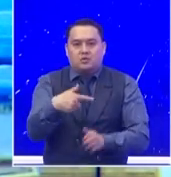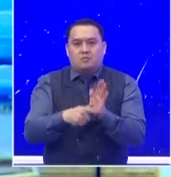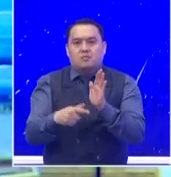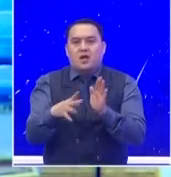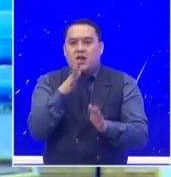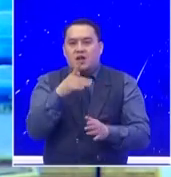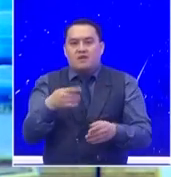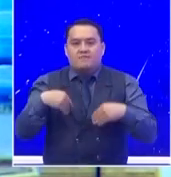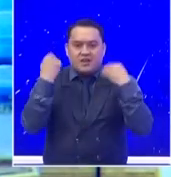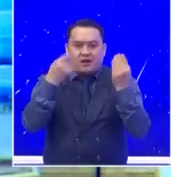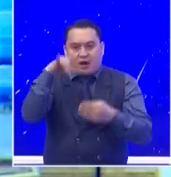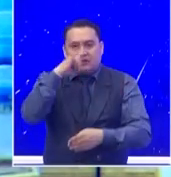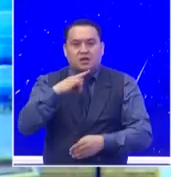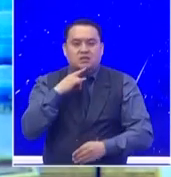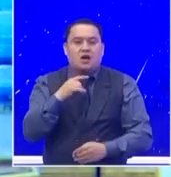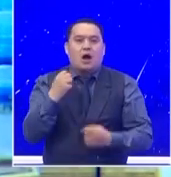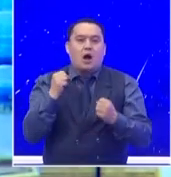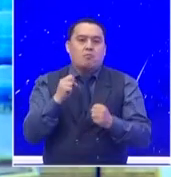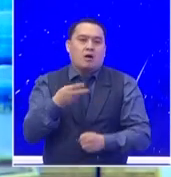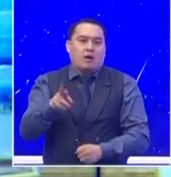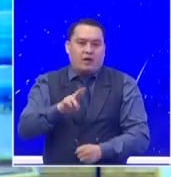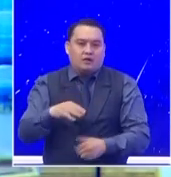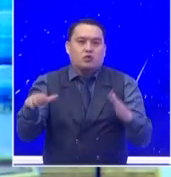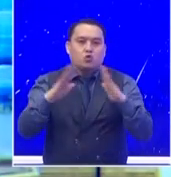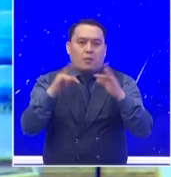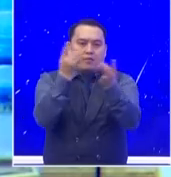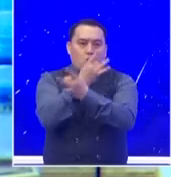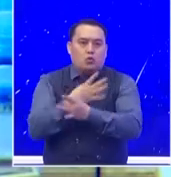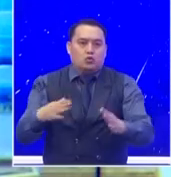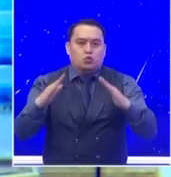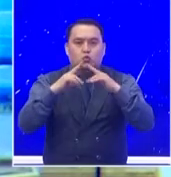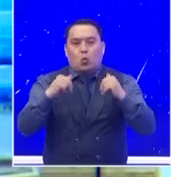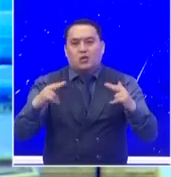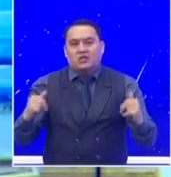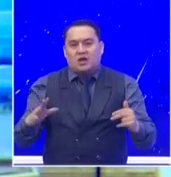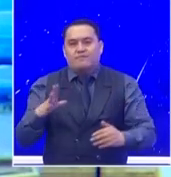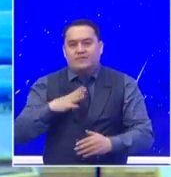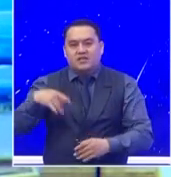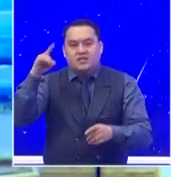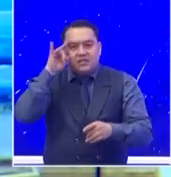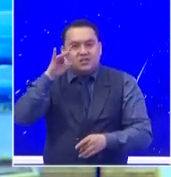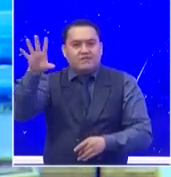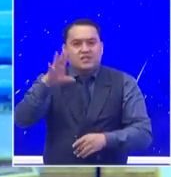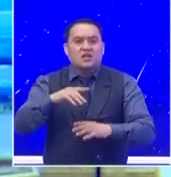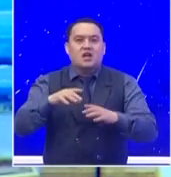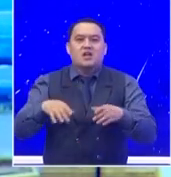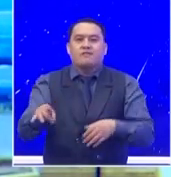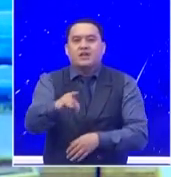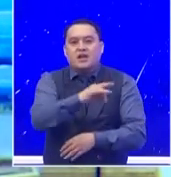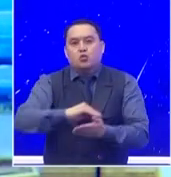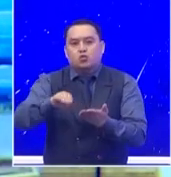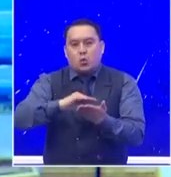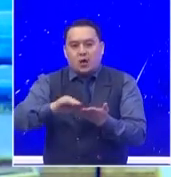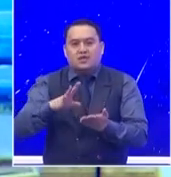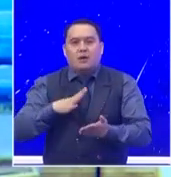175-летию со дня рождения великого Абая. В здании Дома культуры собрались известные творческие деятели, представители региональных СМИ,